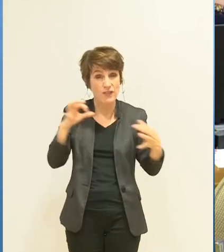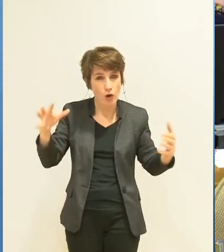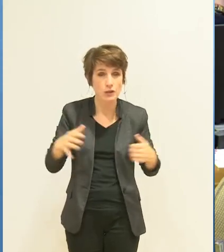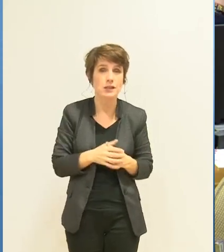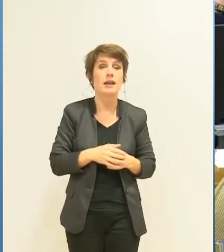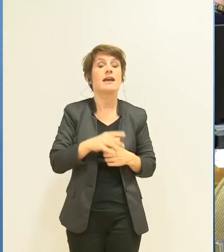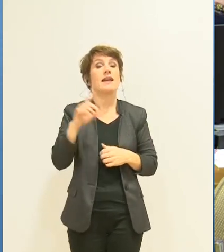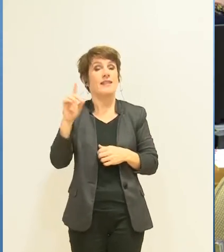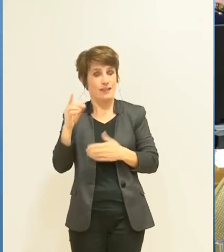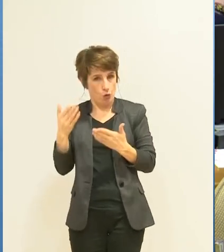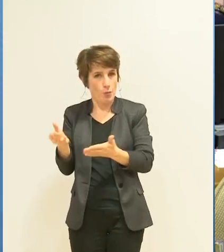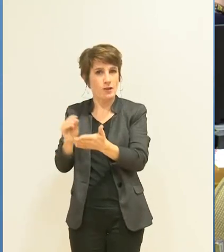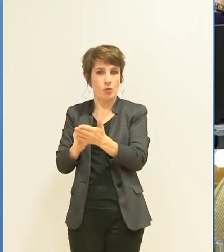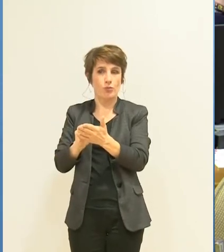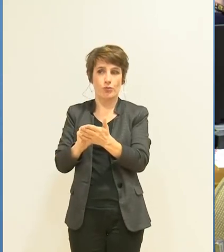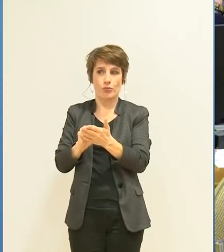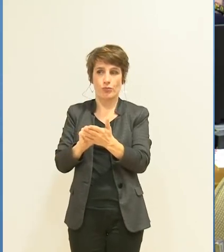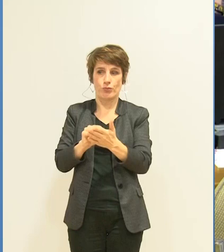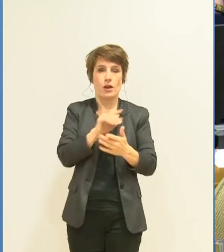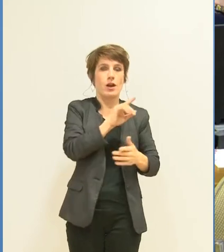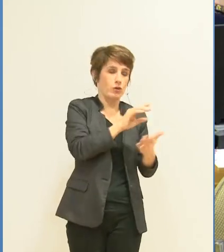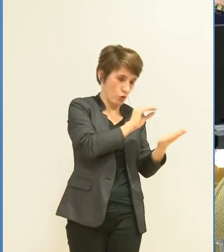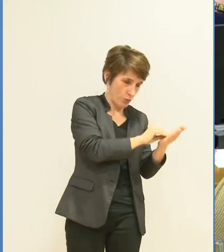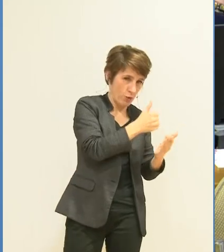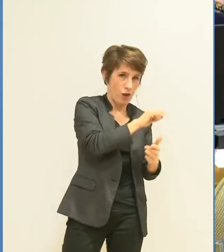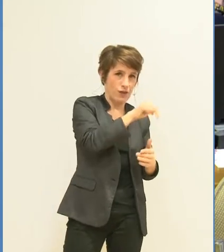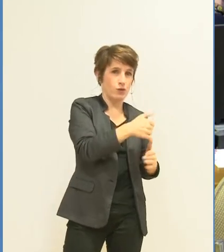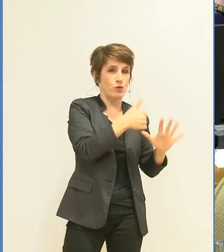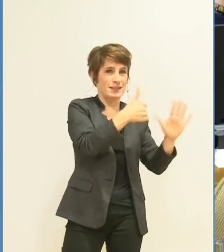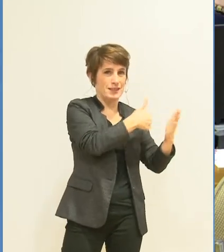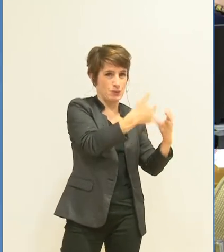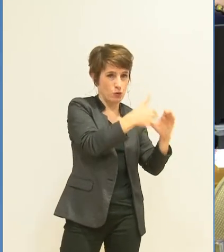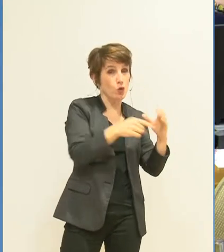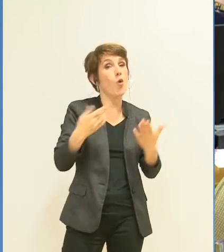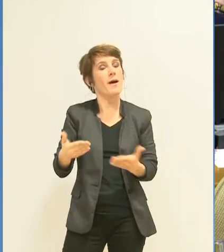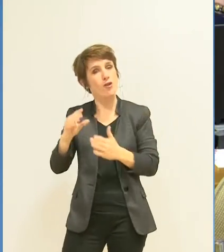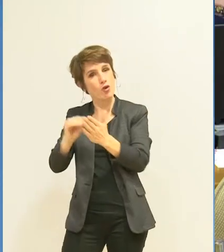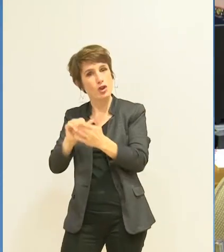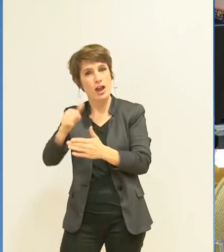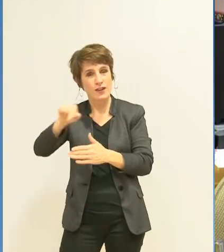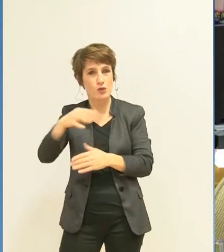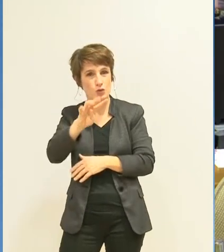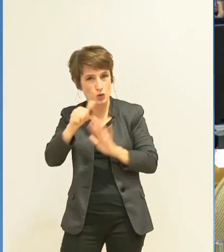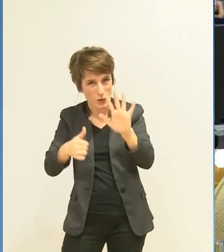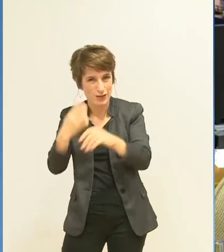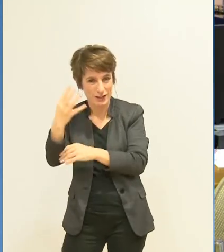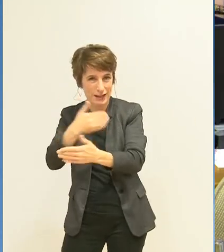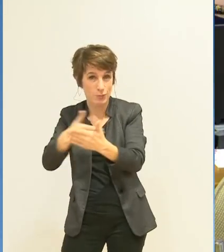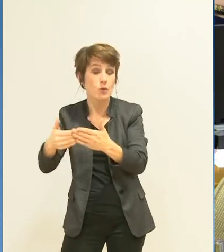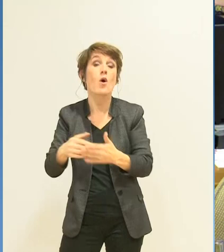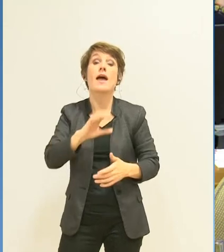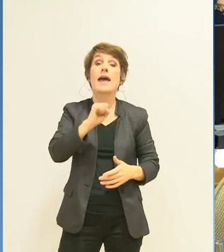diderot ses 1,6 million d'euros maintenant présenter 1,64 million d'euros pour la spl osez donc effectivement c'est la cas la plus grosse